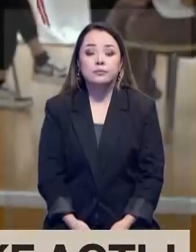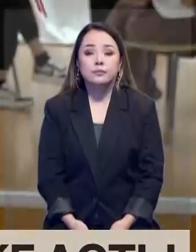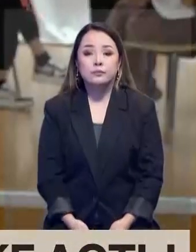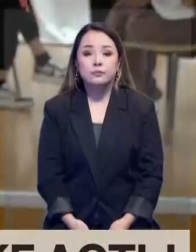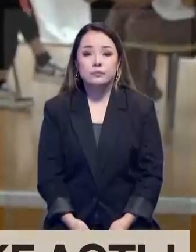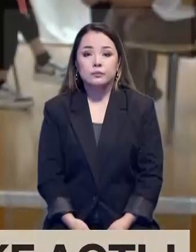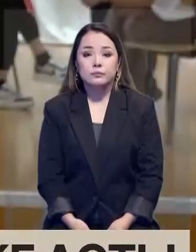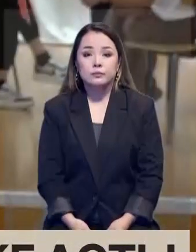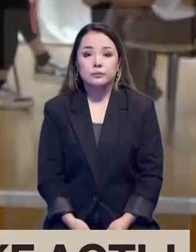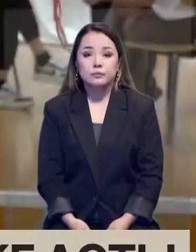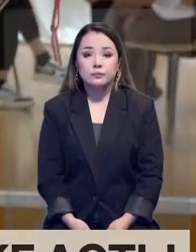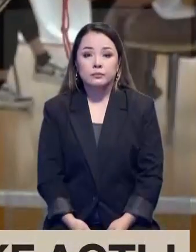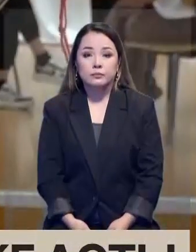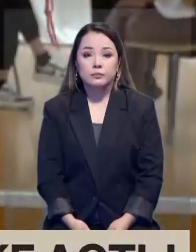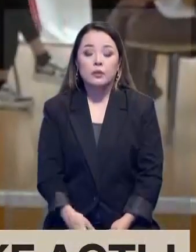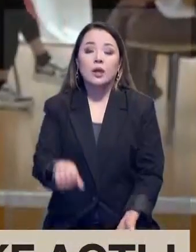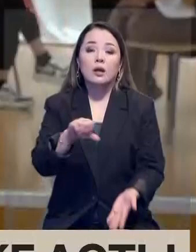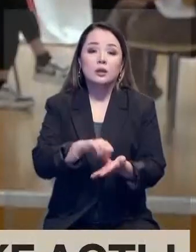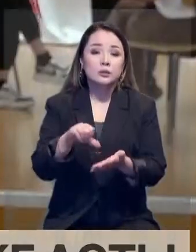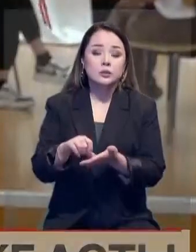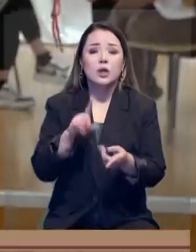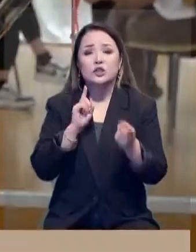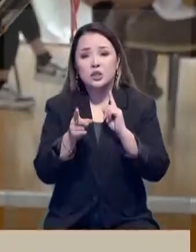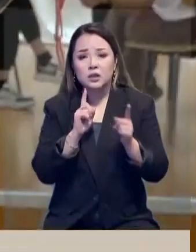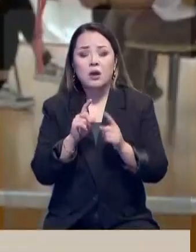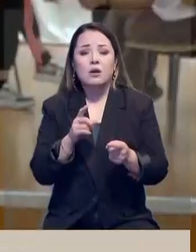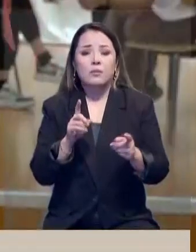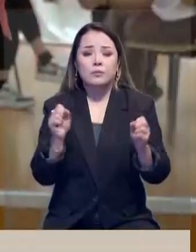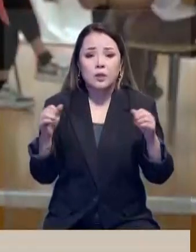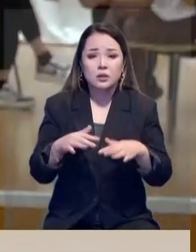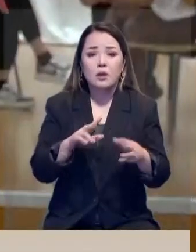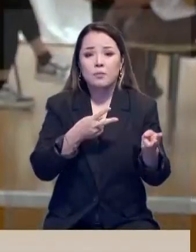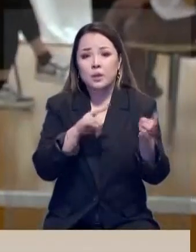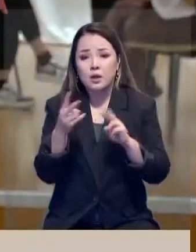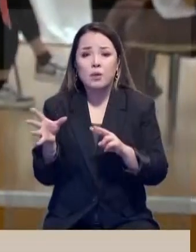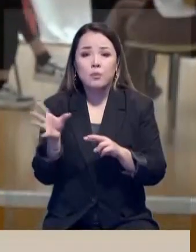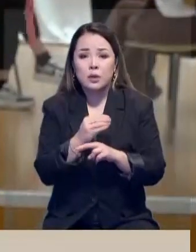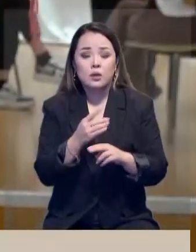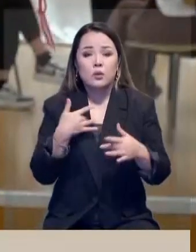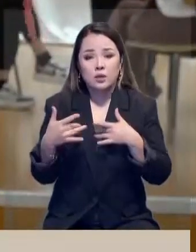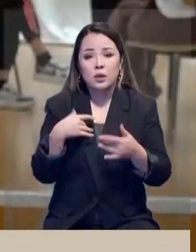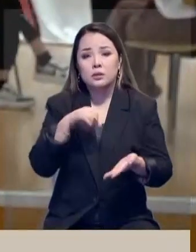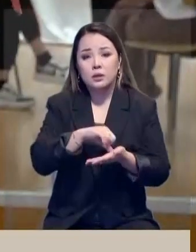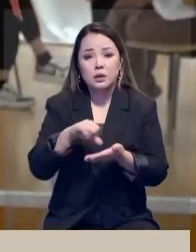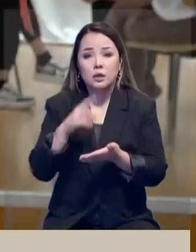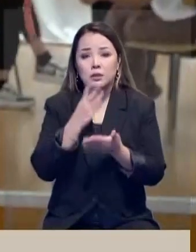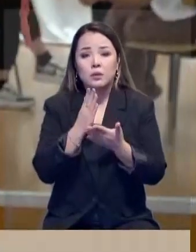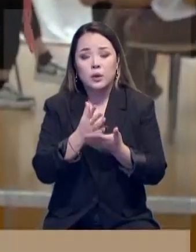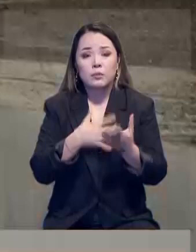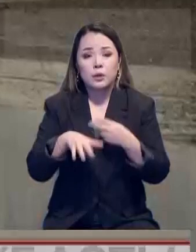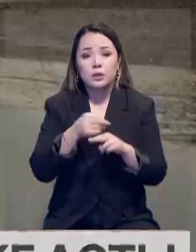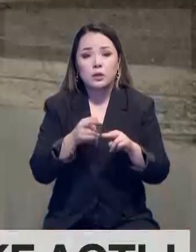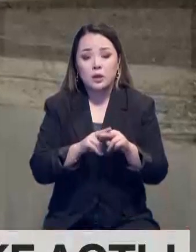дегенен басқа нәрсе айта алмаймын. Бәрі қатысады. Қандай бір жиын болсын, концерт болсын, би болсын, осында өнер болса осында кеп